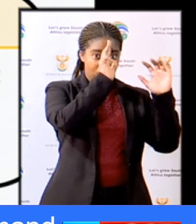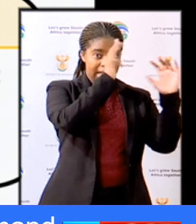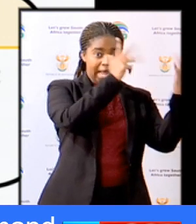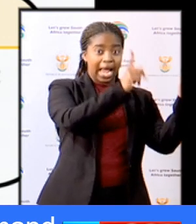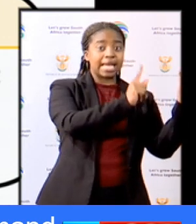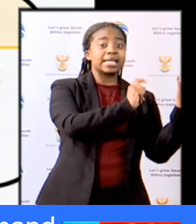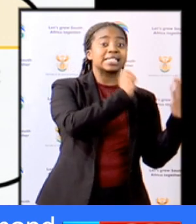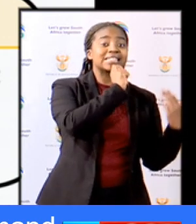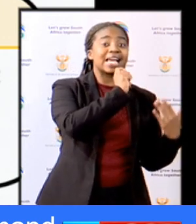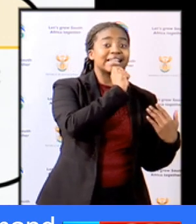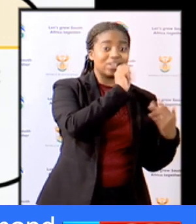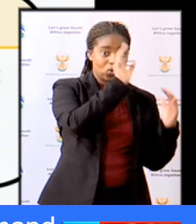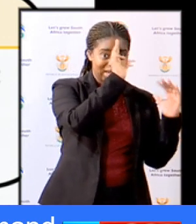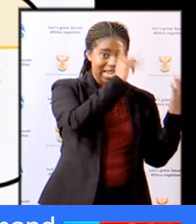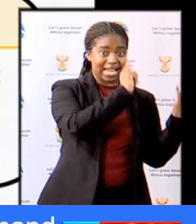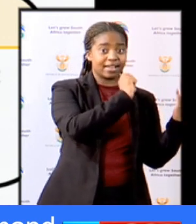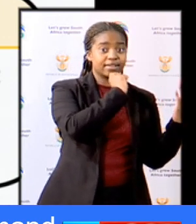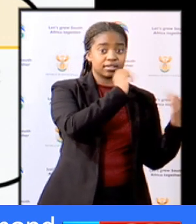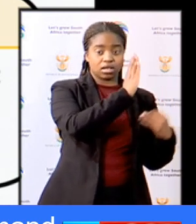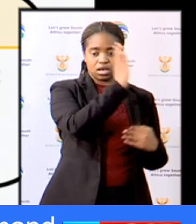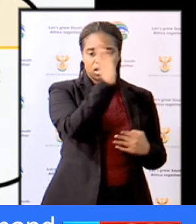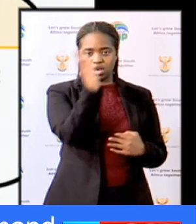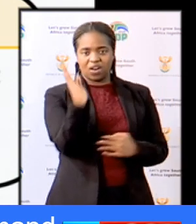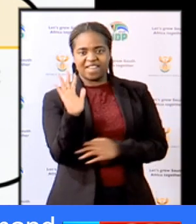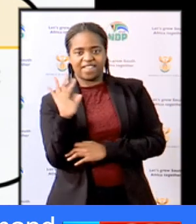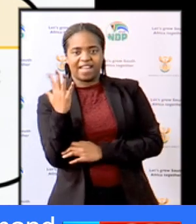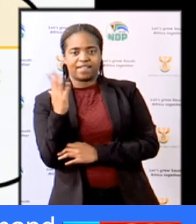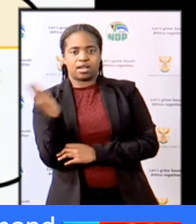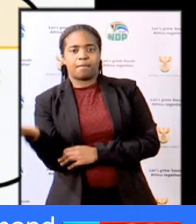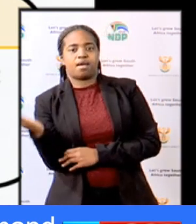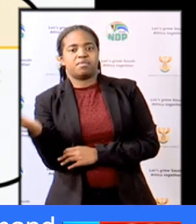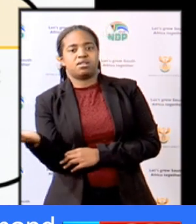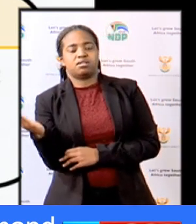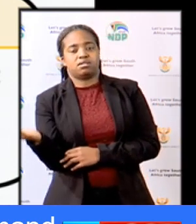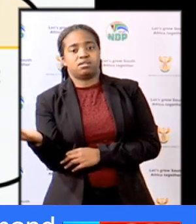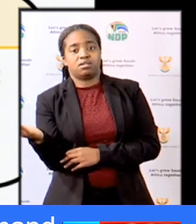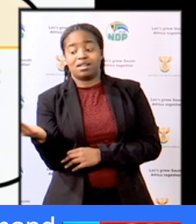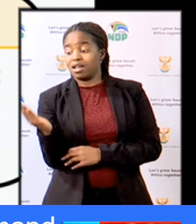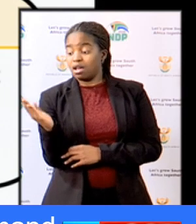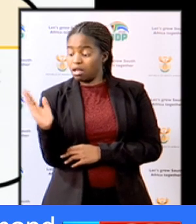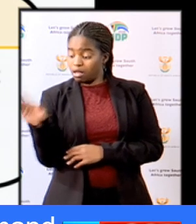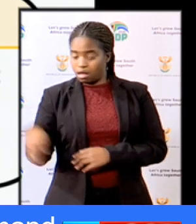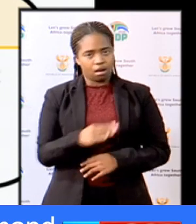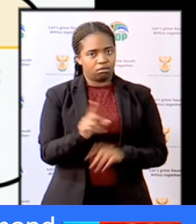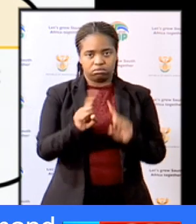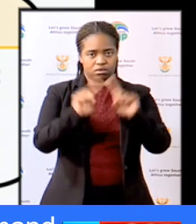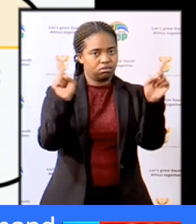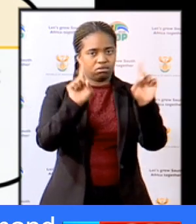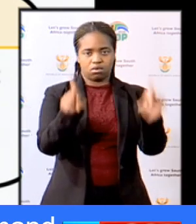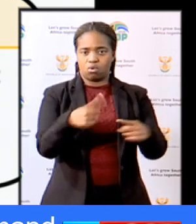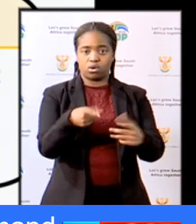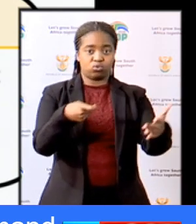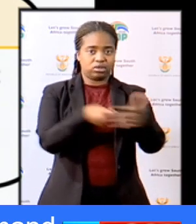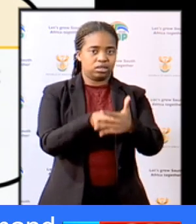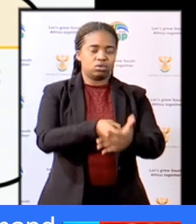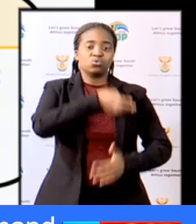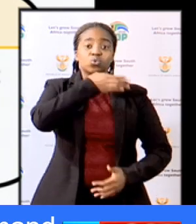lesishiyagalolunye 9 ekuseni kuze kube ihola lesihlanu ntambama emva kwalokho abusathengiswa